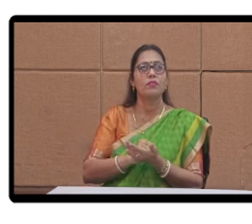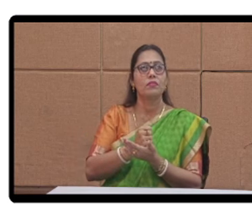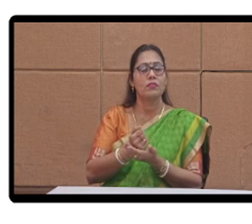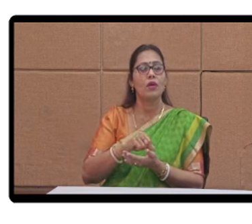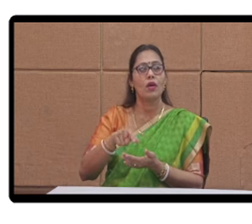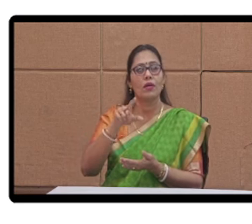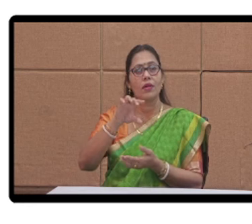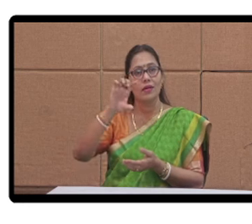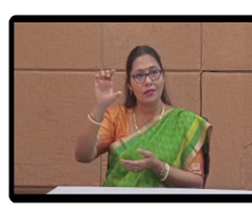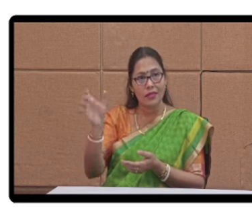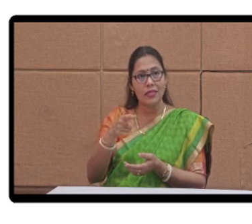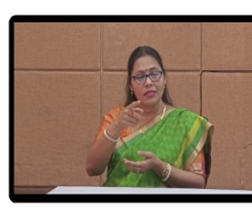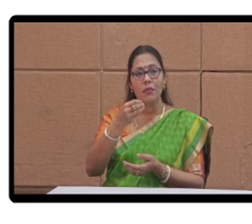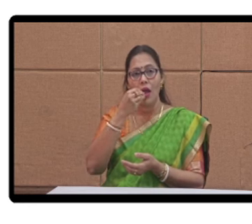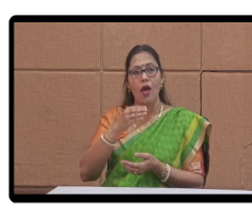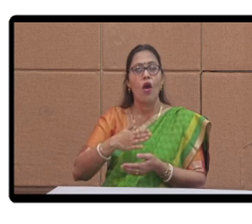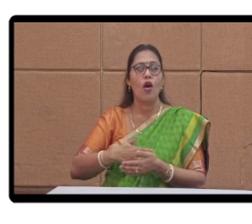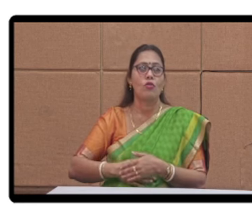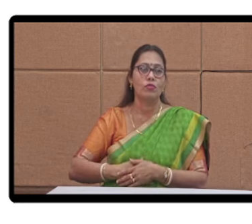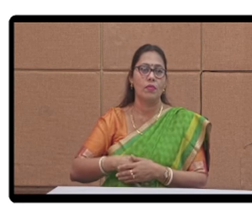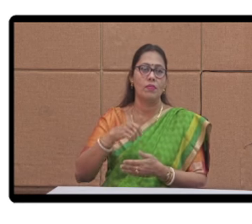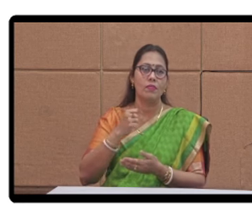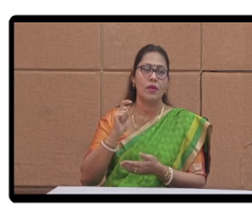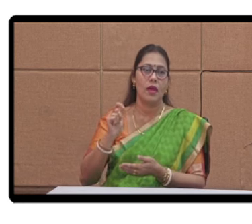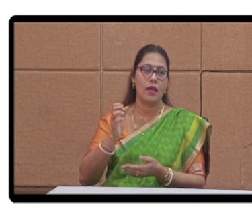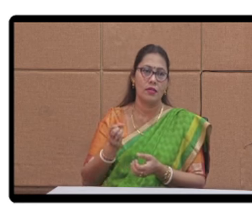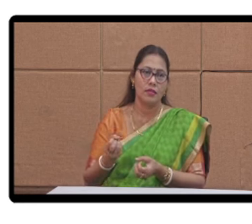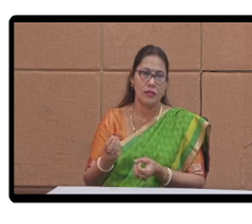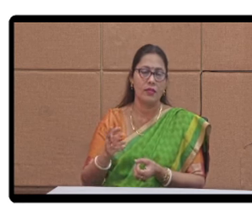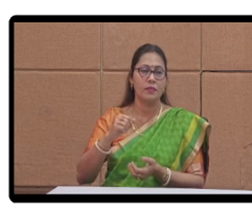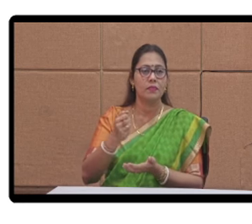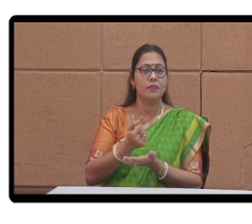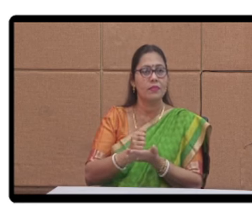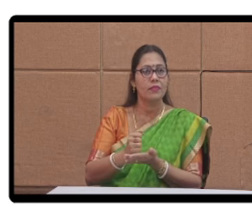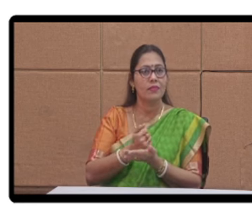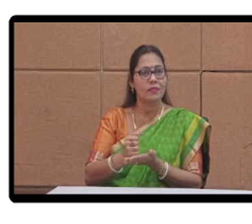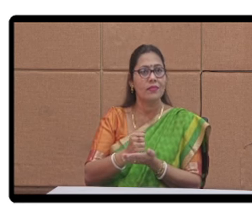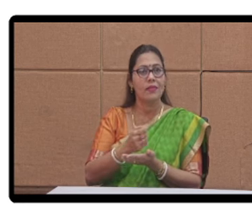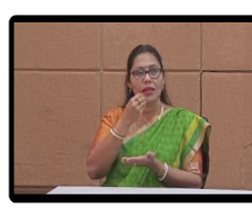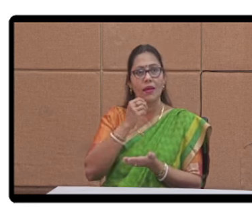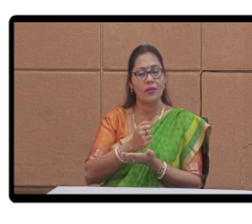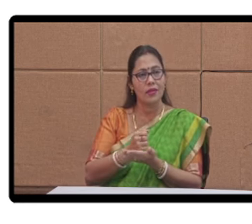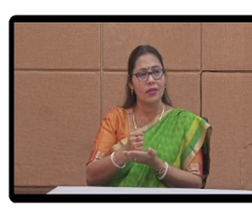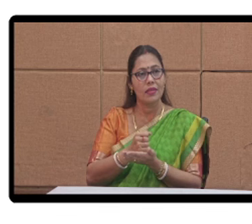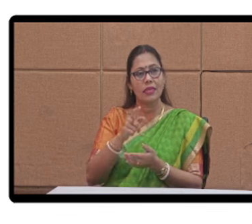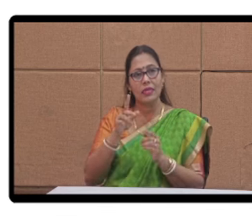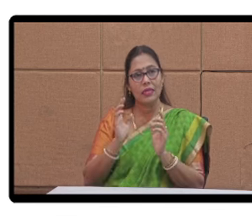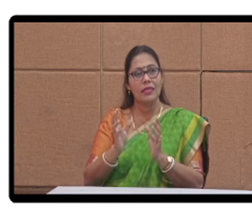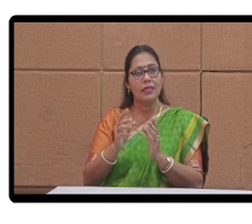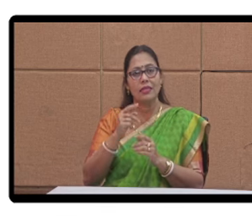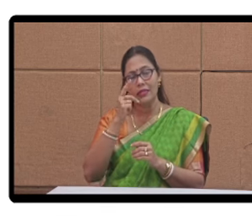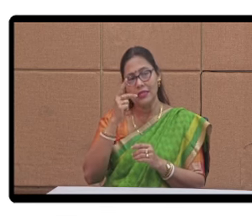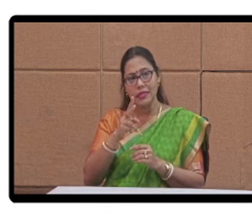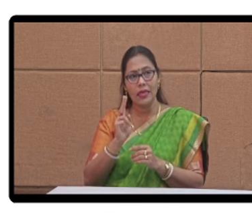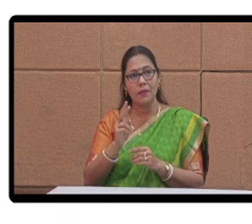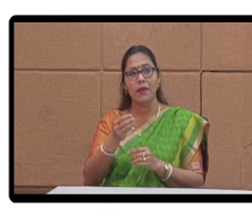ওই চেম্বারটার মধ্যে দেখো ওই খাদ্যটাকে আমরা বারবার ওরকম ভাবে নাড়ানোর চেষ্টা করি